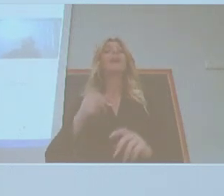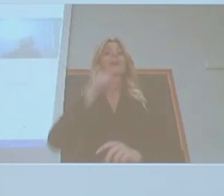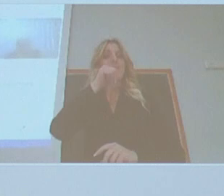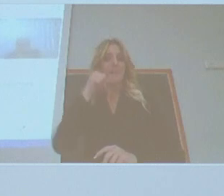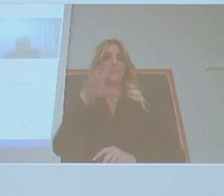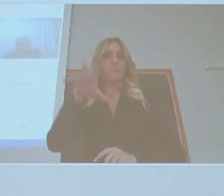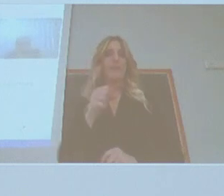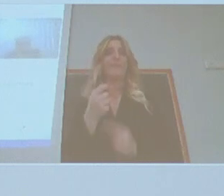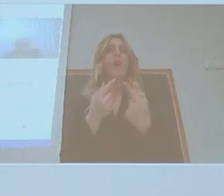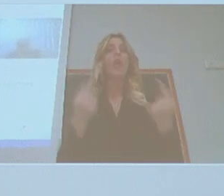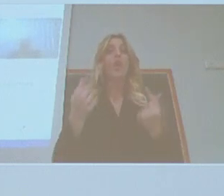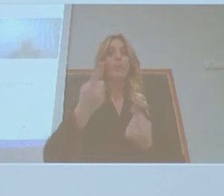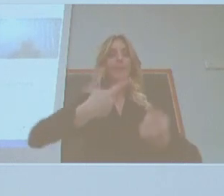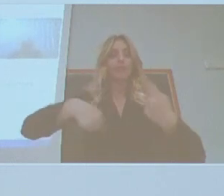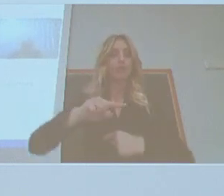circolare.